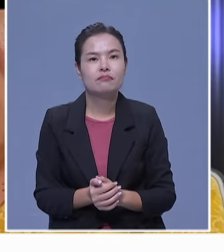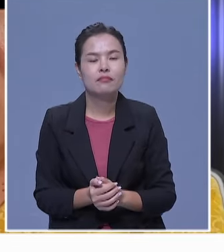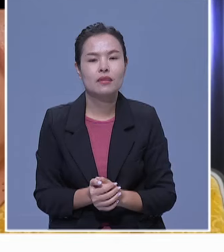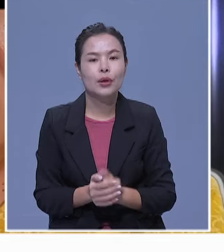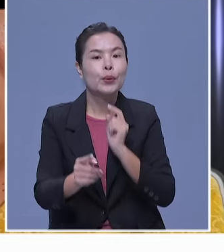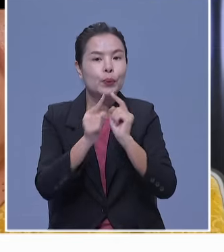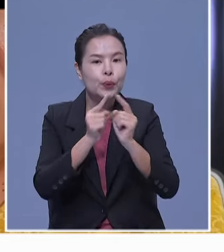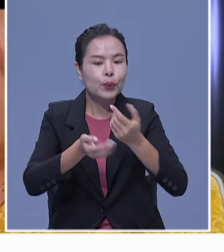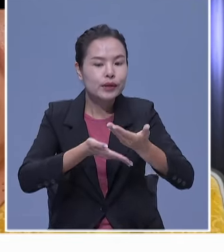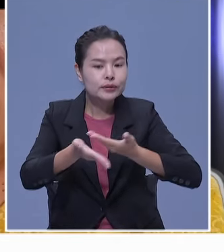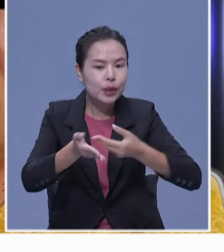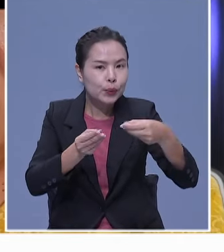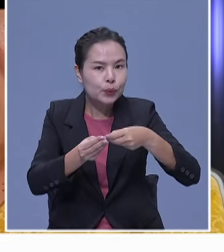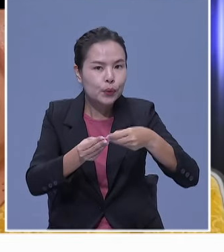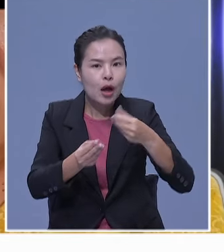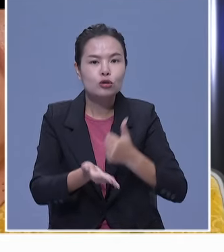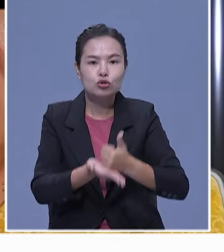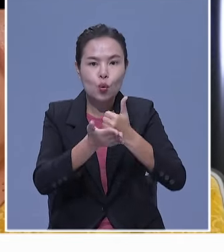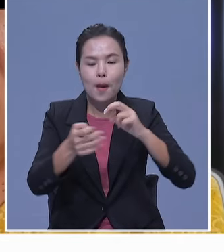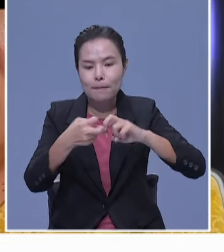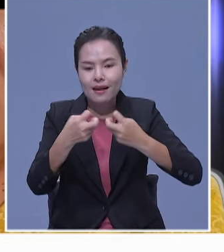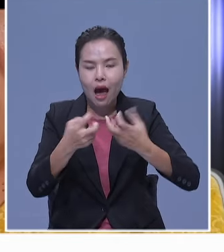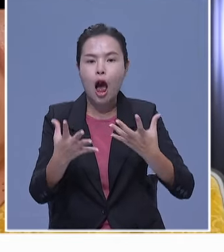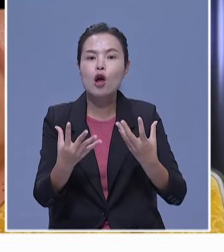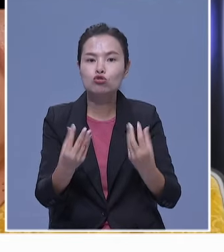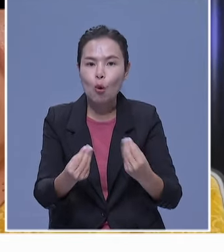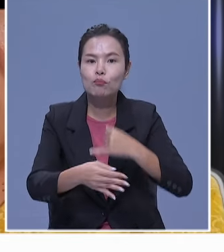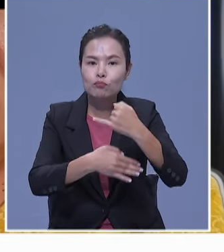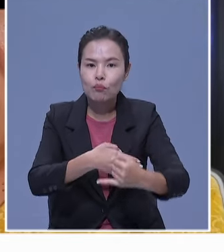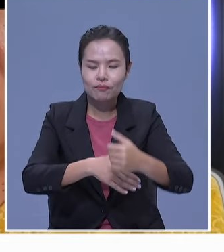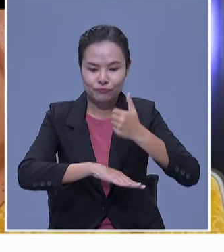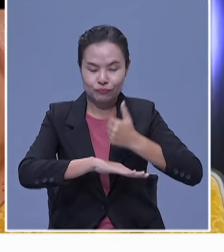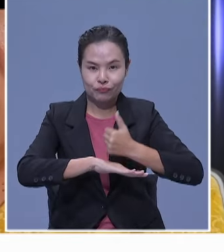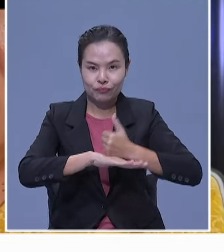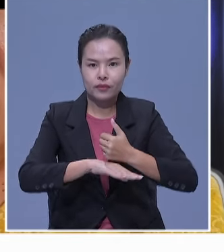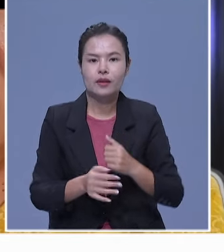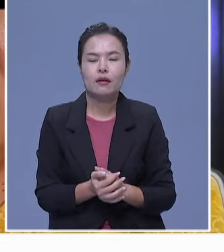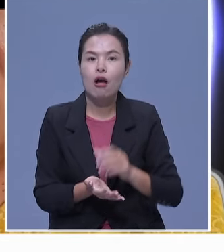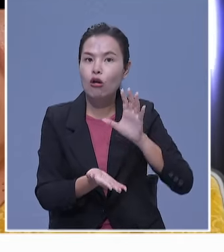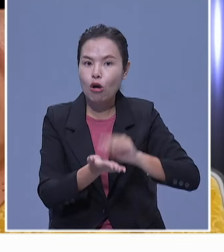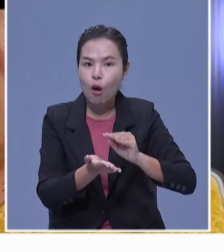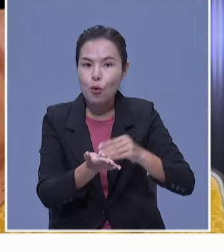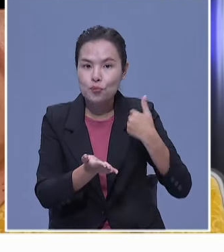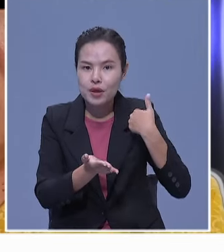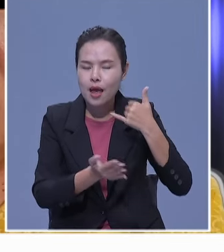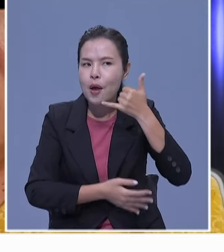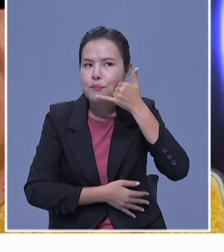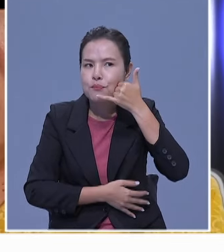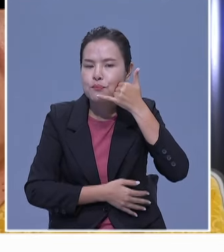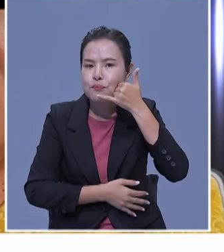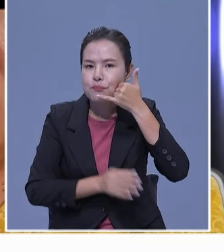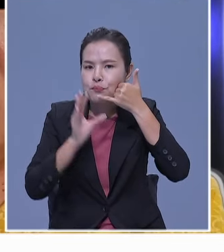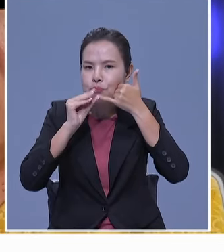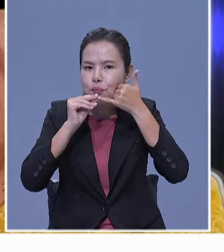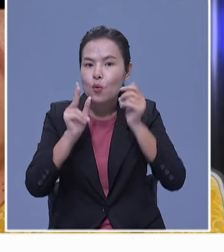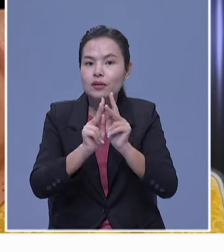จาต่อรองกันในเรื่องที่จะช่วยเคลียร์ปัญหาที่เกิดขึ้นนะคะท่านผอ.ก็บอกว่ามีรายละเอียดคือทางปลายสายบอกว่าจะมี